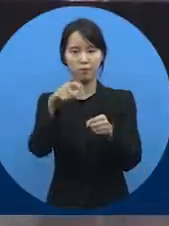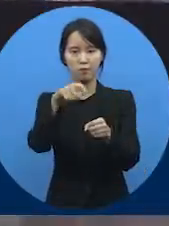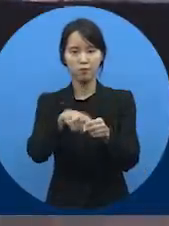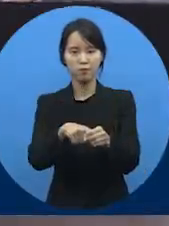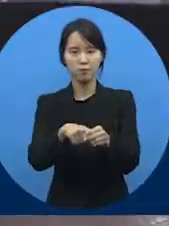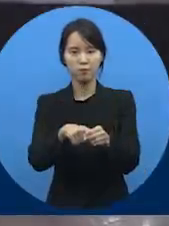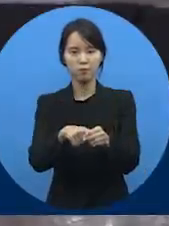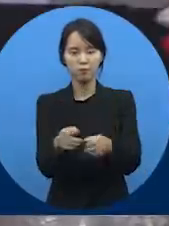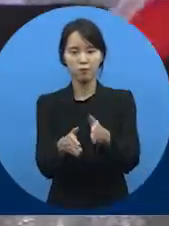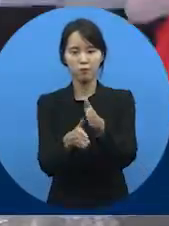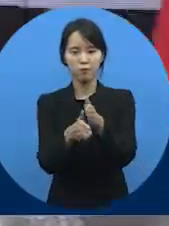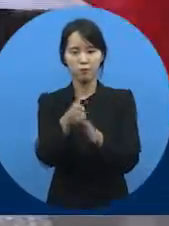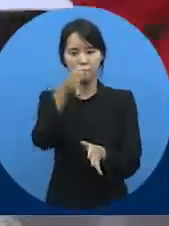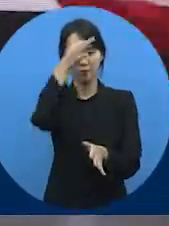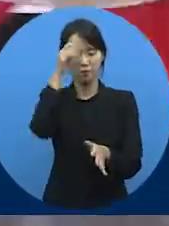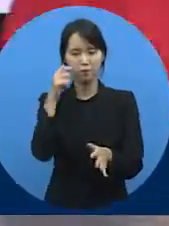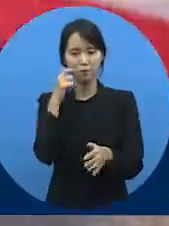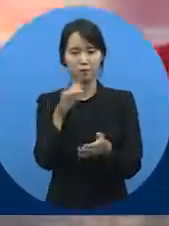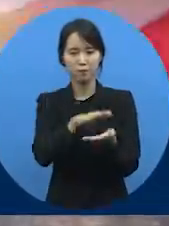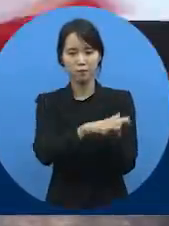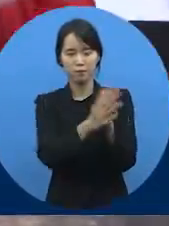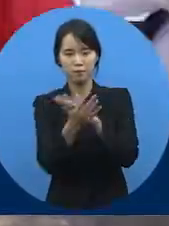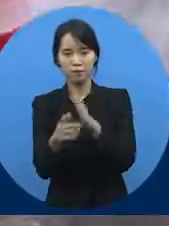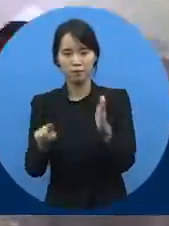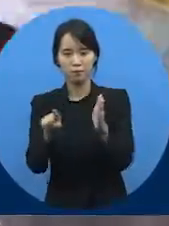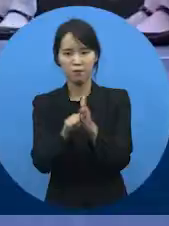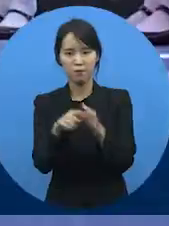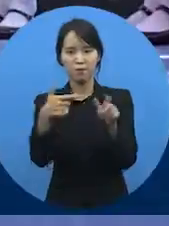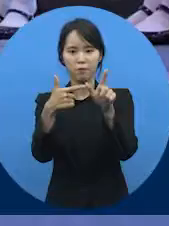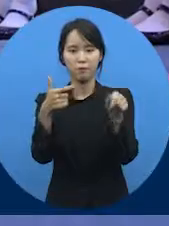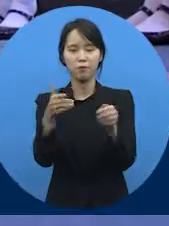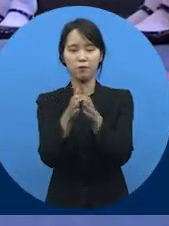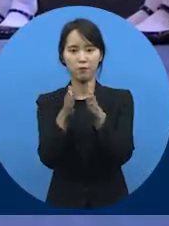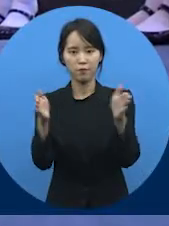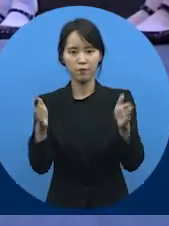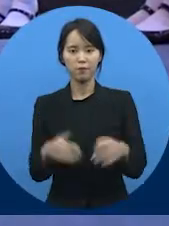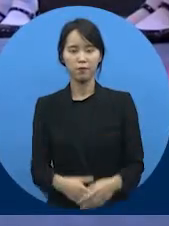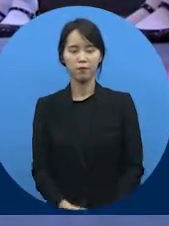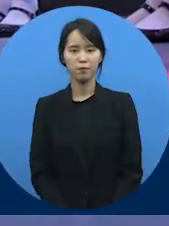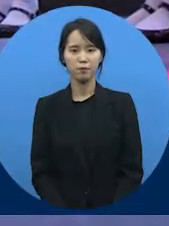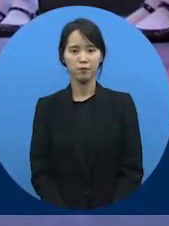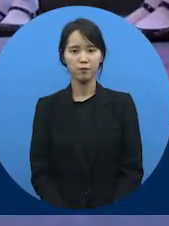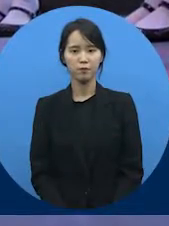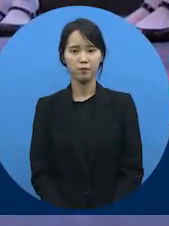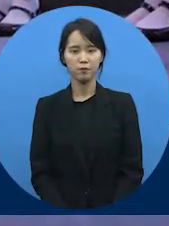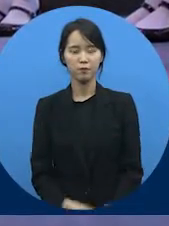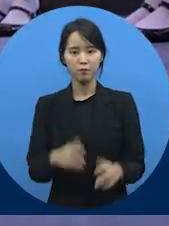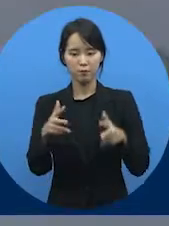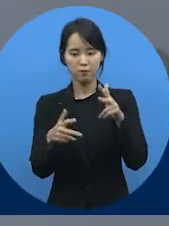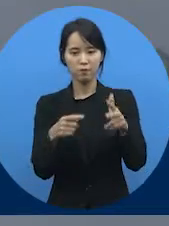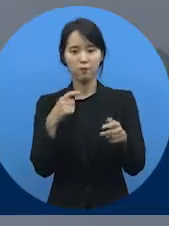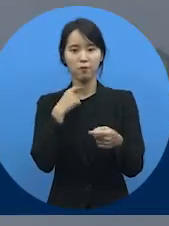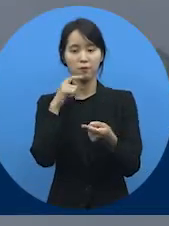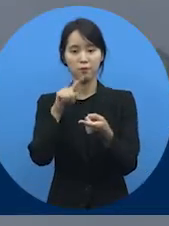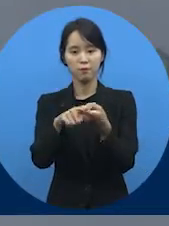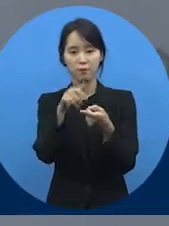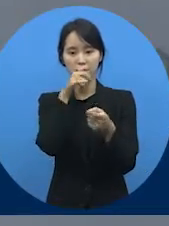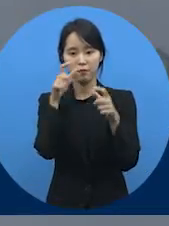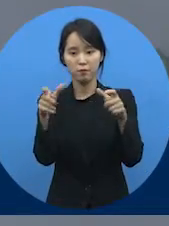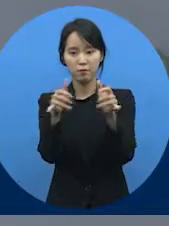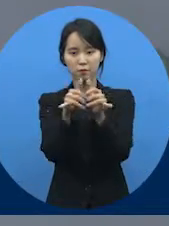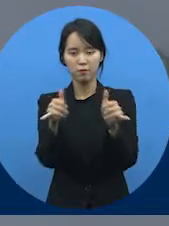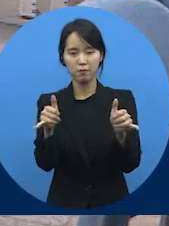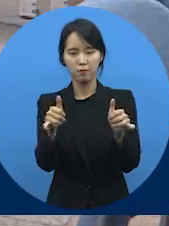동대문문화재단은 동대문구를 문화예술의 도시로 자리매김하기 위해 올 6월에 출범했습니다. 이번 사업에 관심 있는